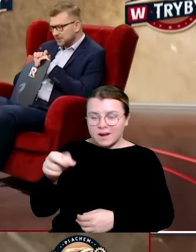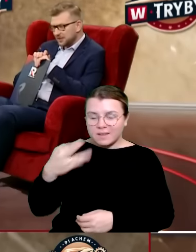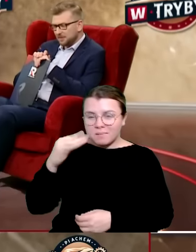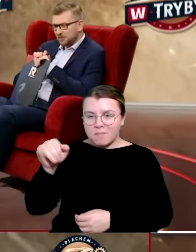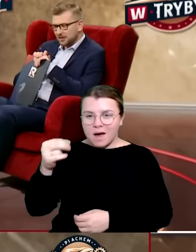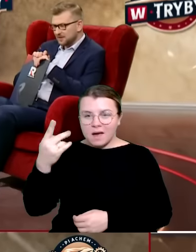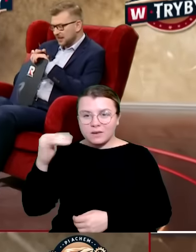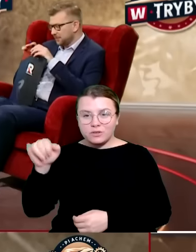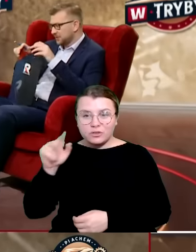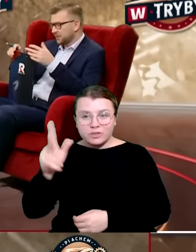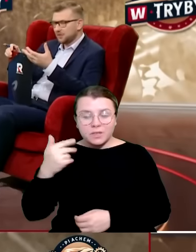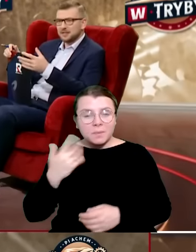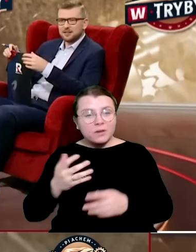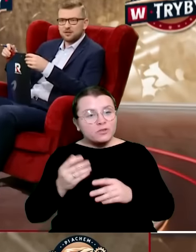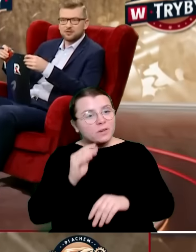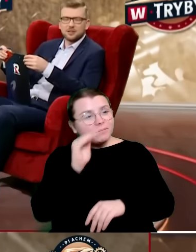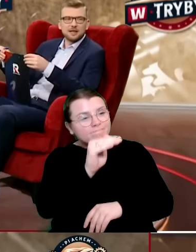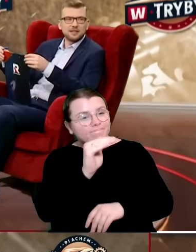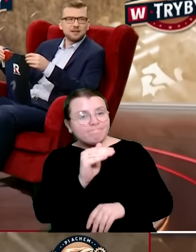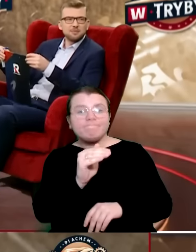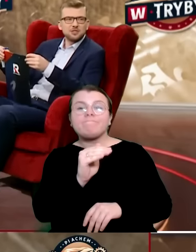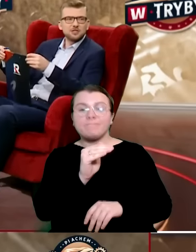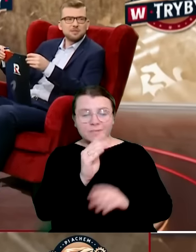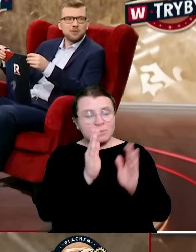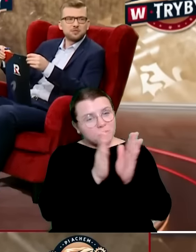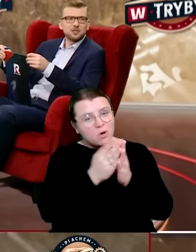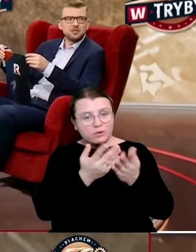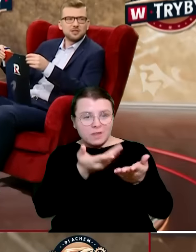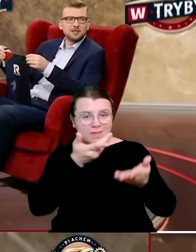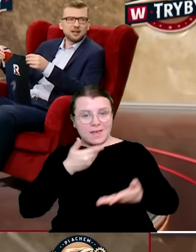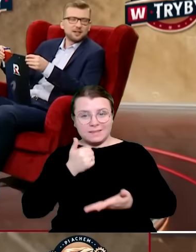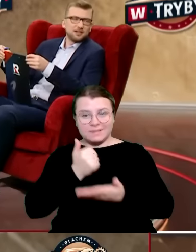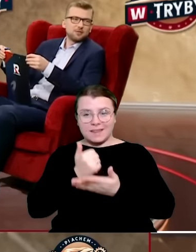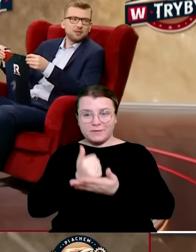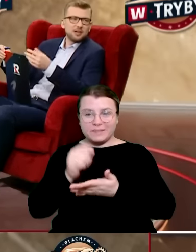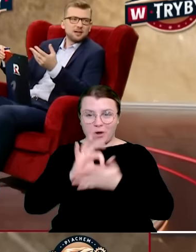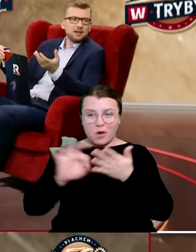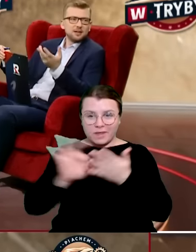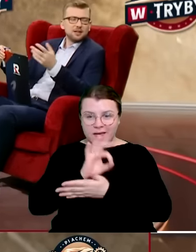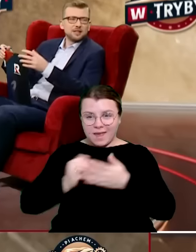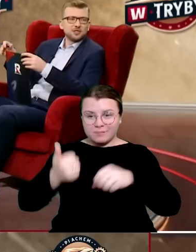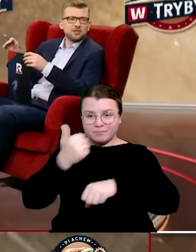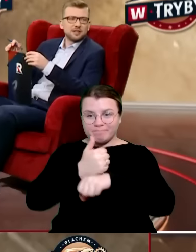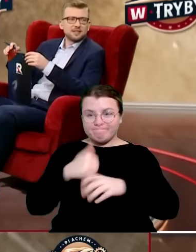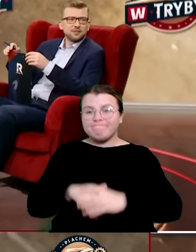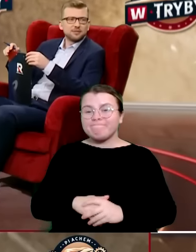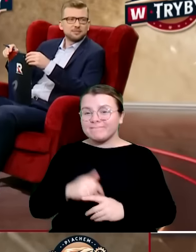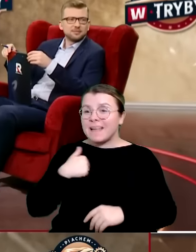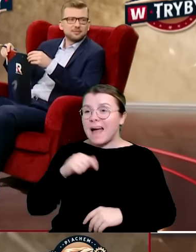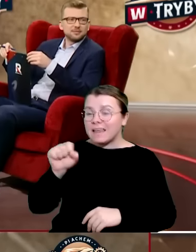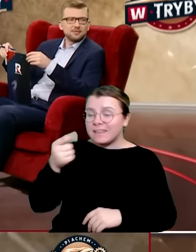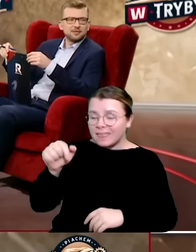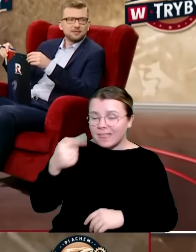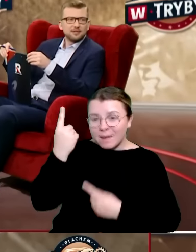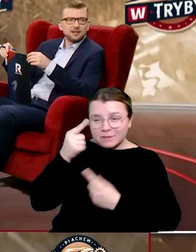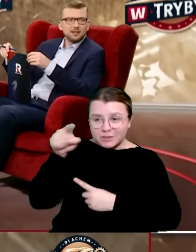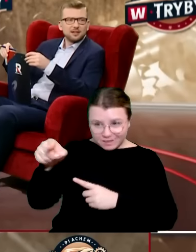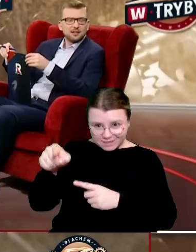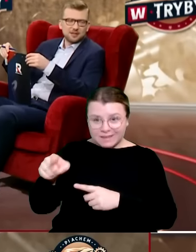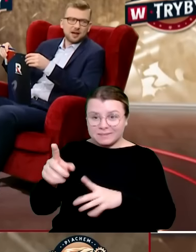totalizatora. Te stanowisko w totalizatorze. Adrian, no ja myślę, że poprzesz tę kandydaturę. I Ryszarda doradztwo. Majdzika na